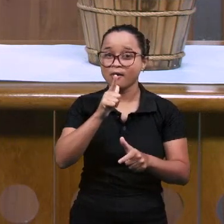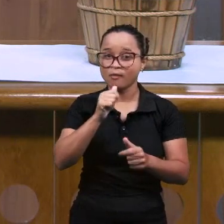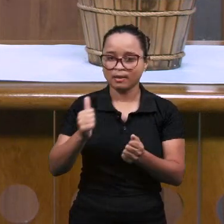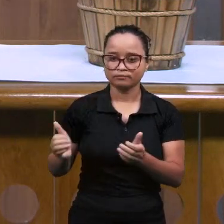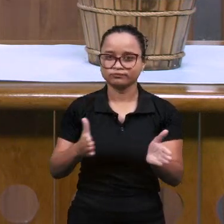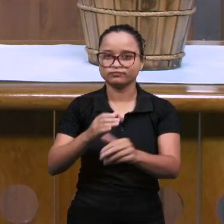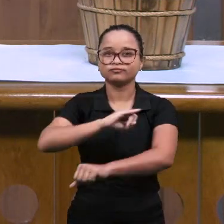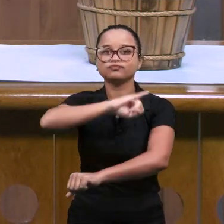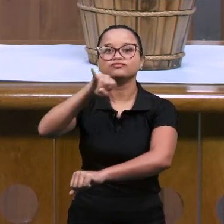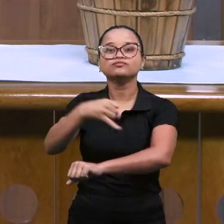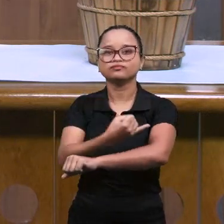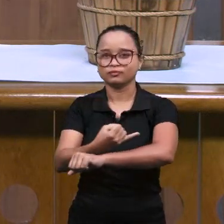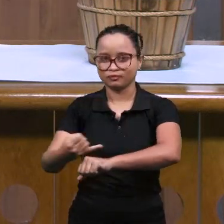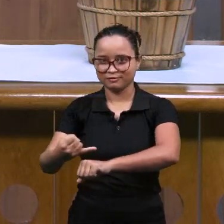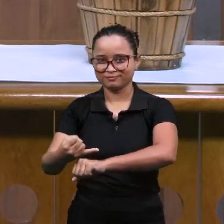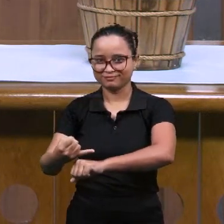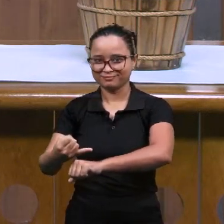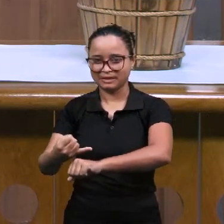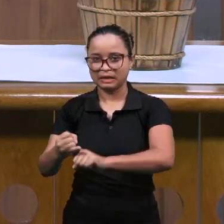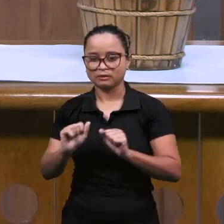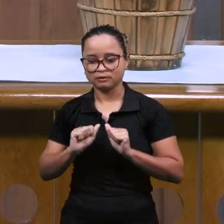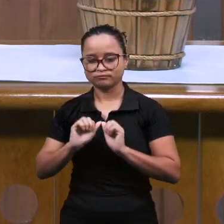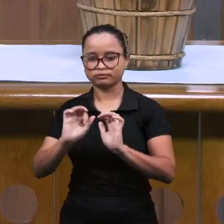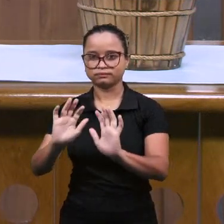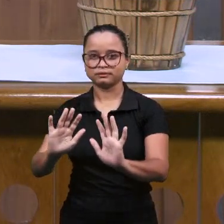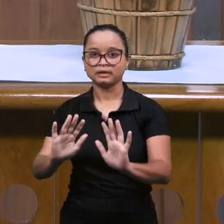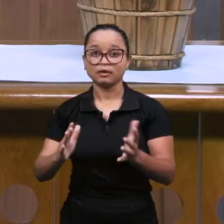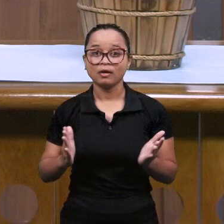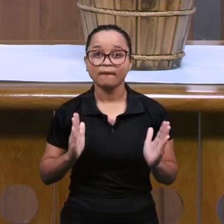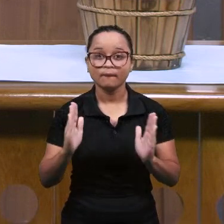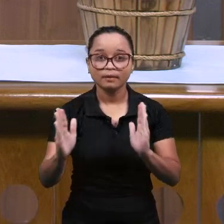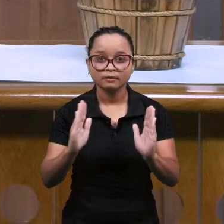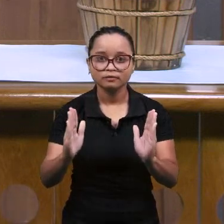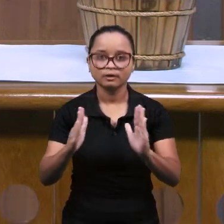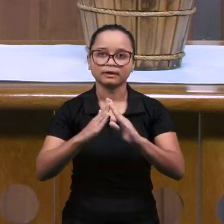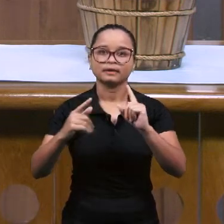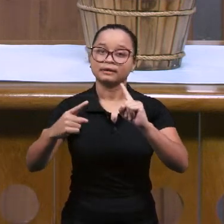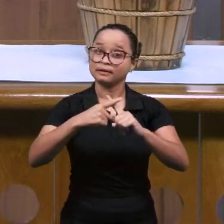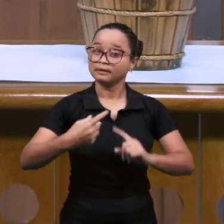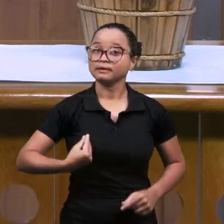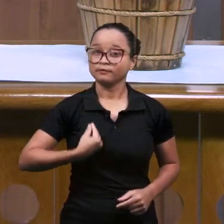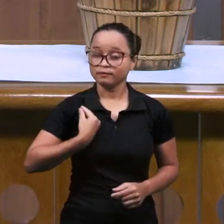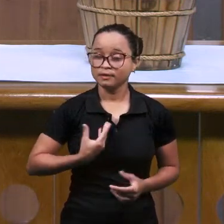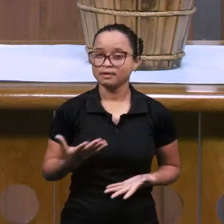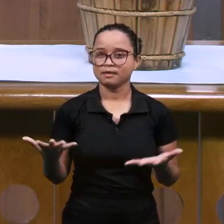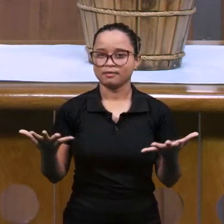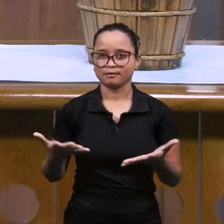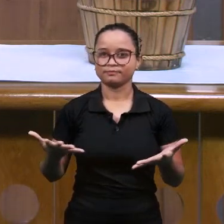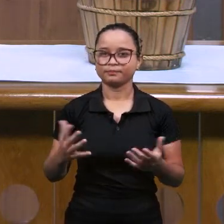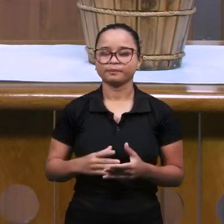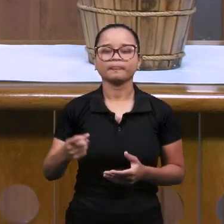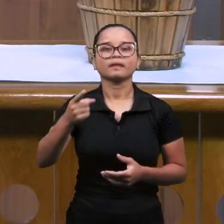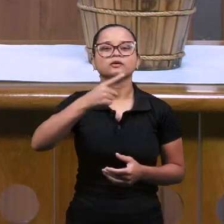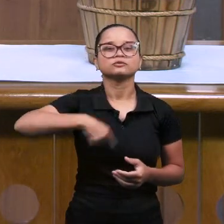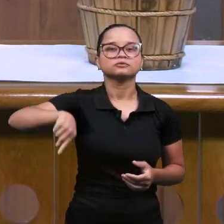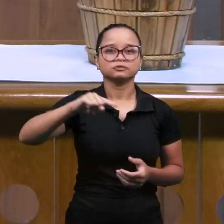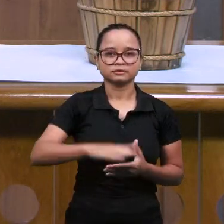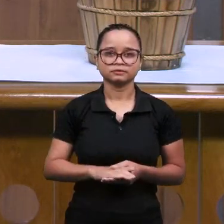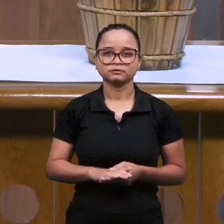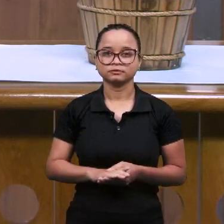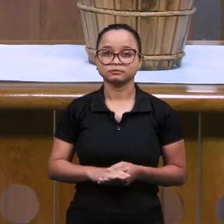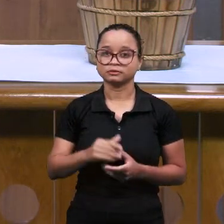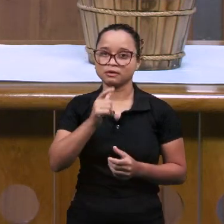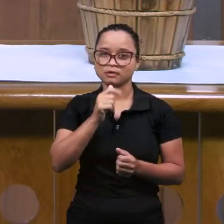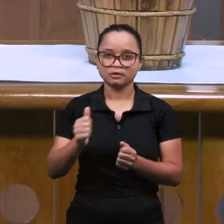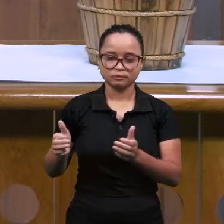allons comprendre ce moment que nous vivons. L'Église, elle vit ce moment. Nous sommes à côté du Jourdain.